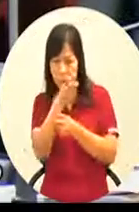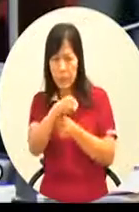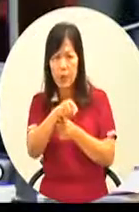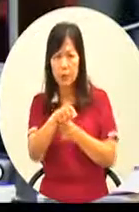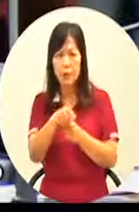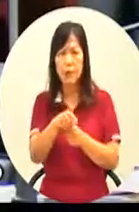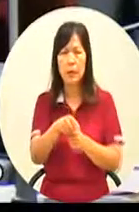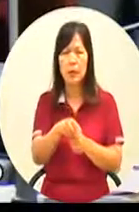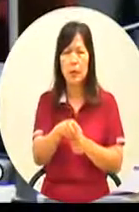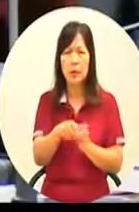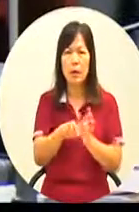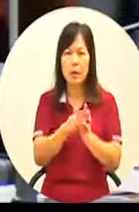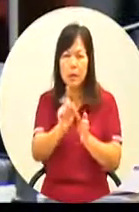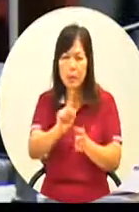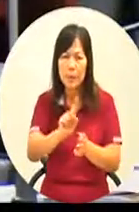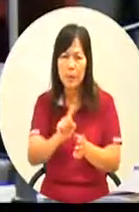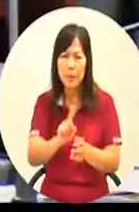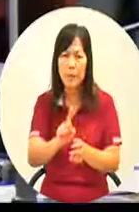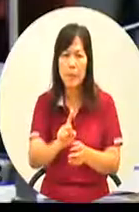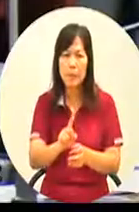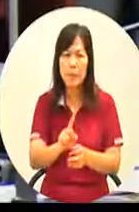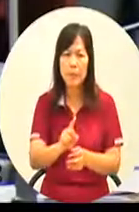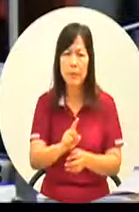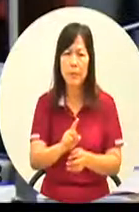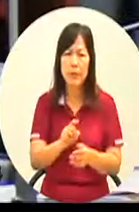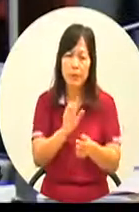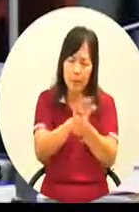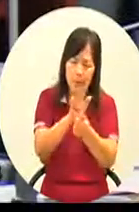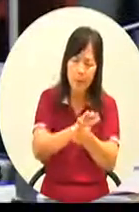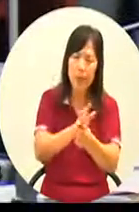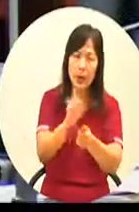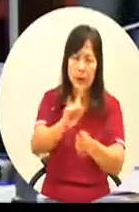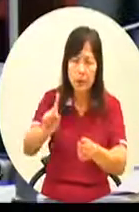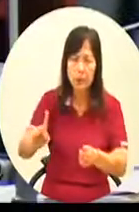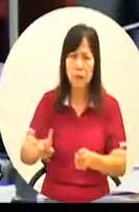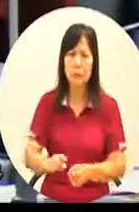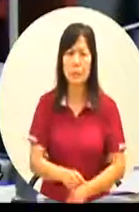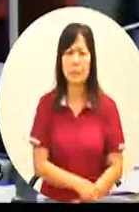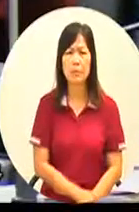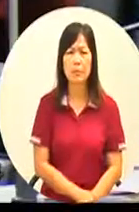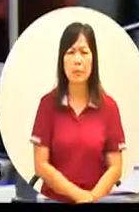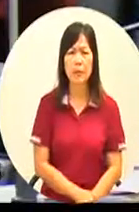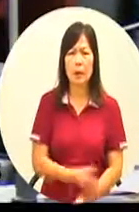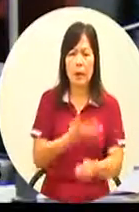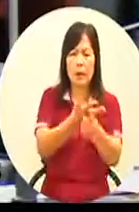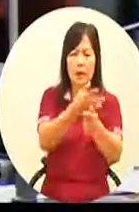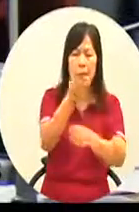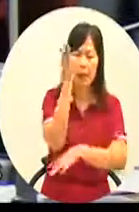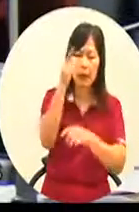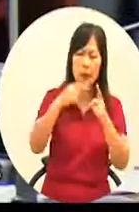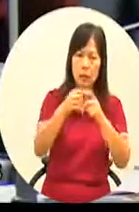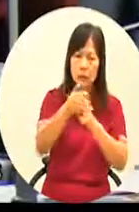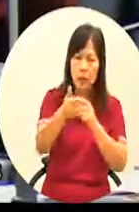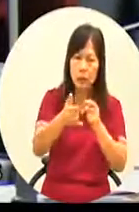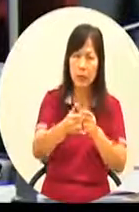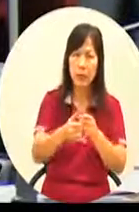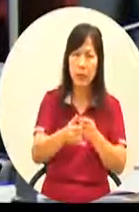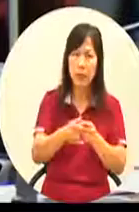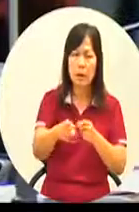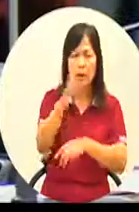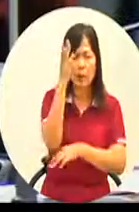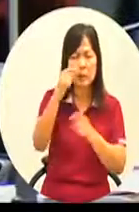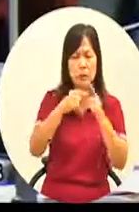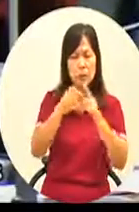来甲伊吼做一个吼辅导啊，安怎袂当吼，互公务人员你造成吼，你公务人